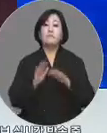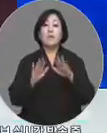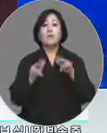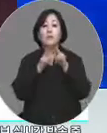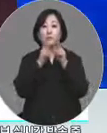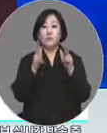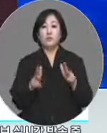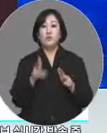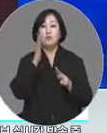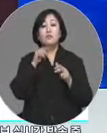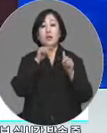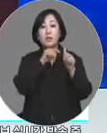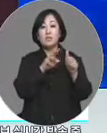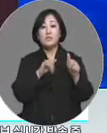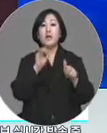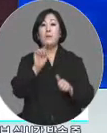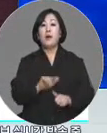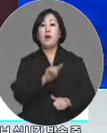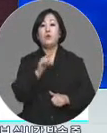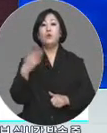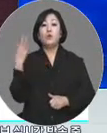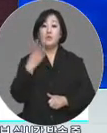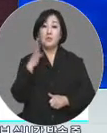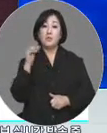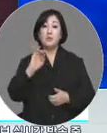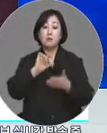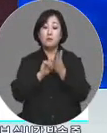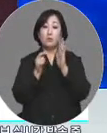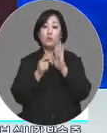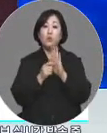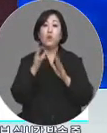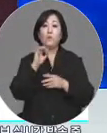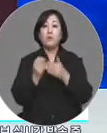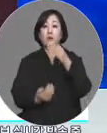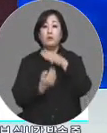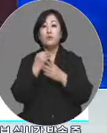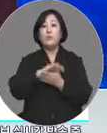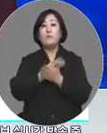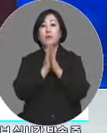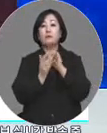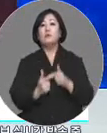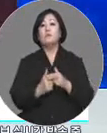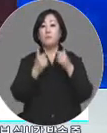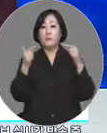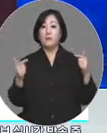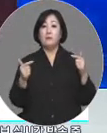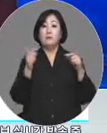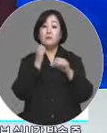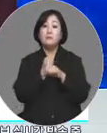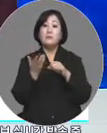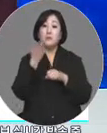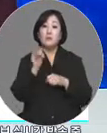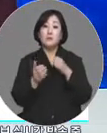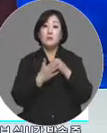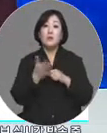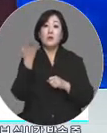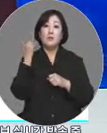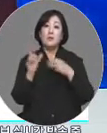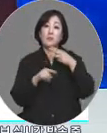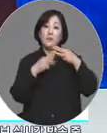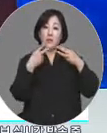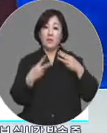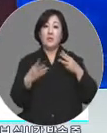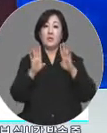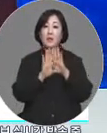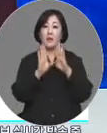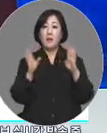들어 울산 지역 확진자가 하루 4천 명에 다다르면서 오미크론 변이가 절정으로 치닫고 있습니다. 이런 가운데 다음 달 2일 개학에 맞춰서